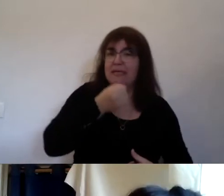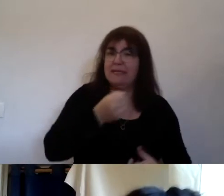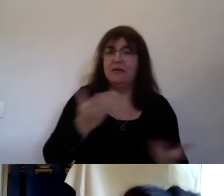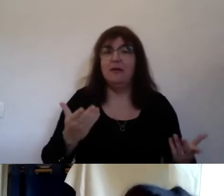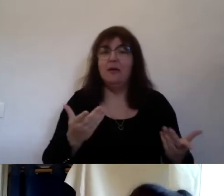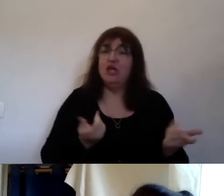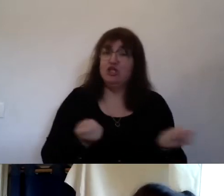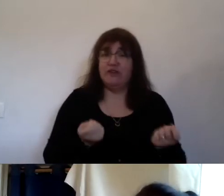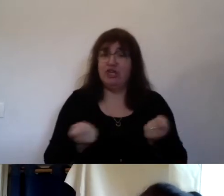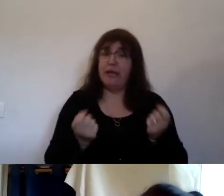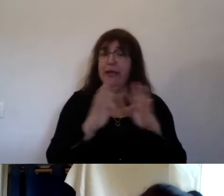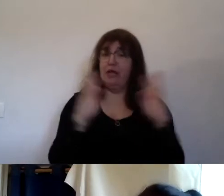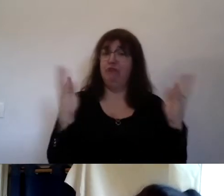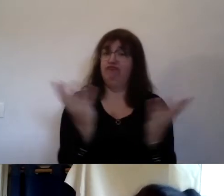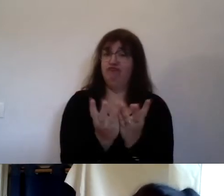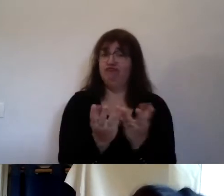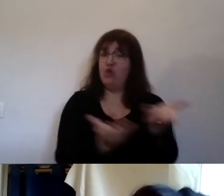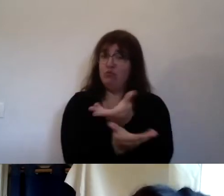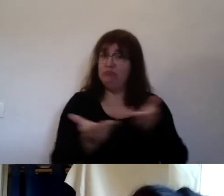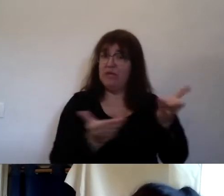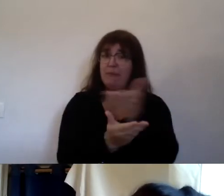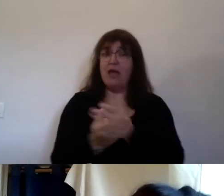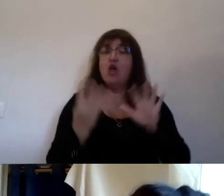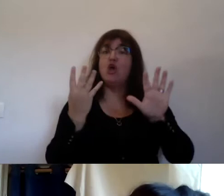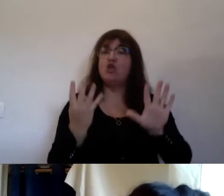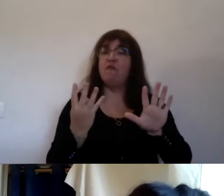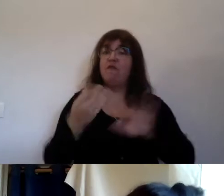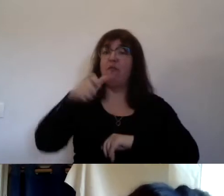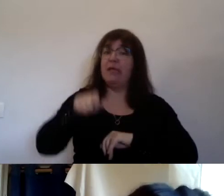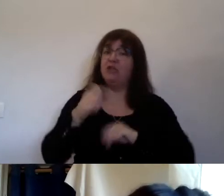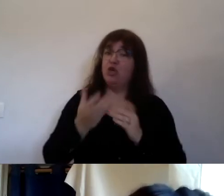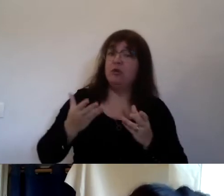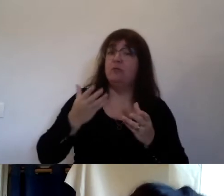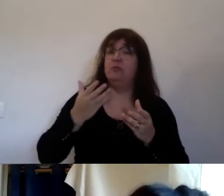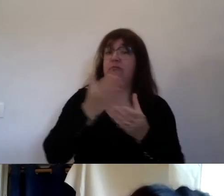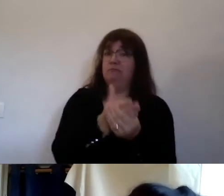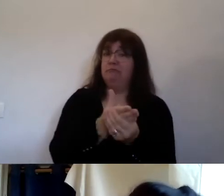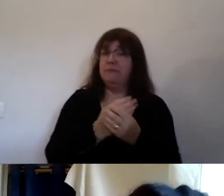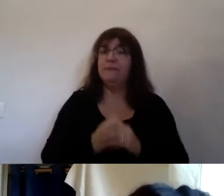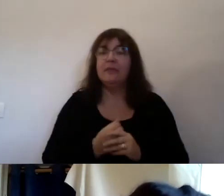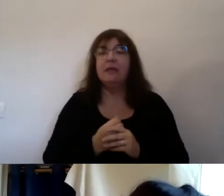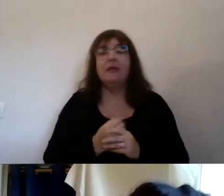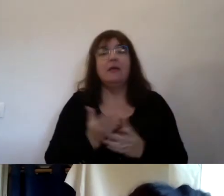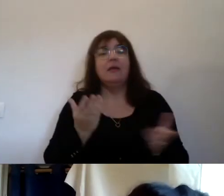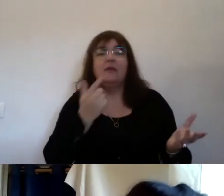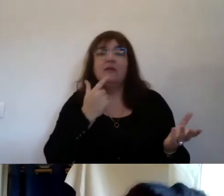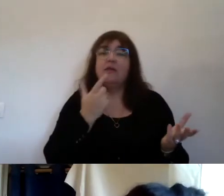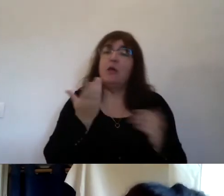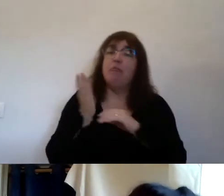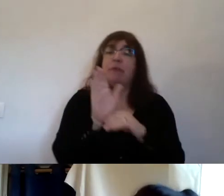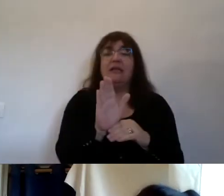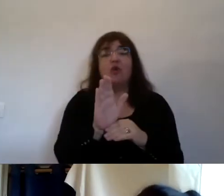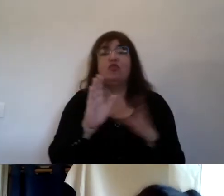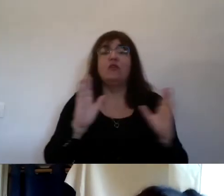cette table ronde à laquelle vont participer 9 intervenants que je vais vous présenter dès à présent, rapidement, avant que chacun puisse prendre la parole plus